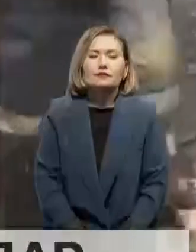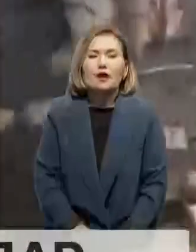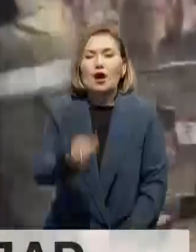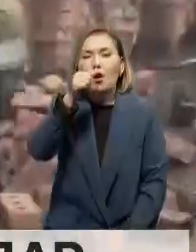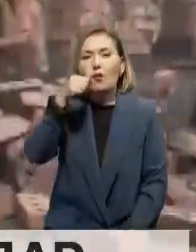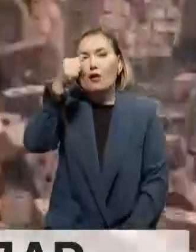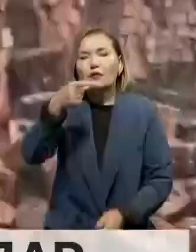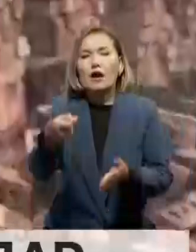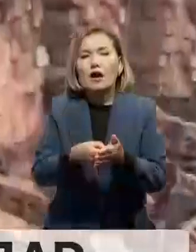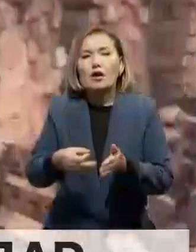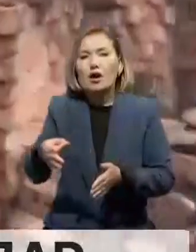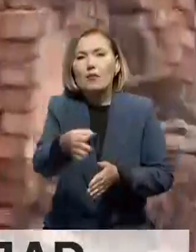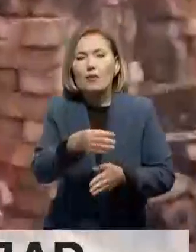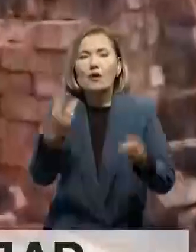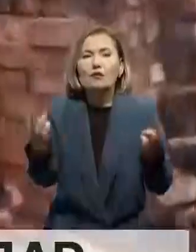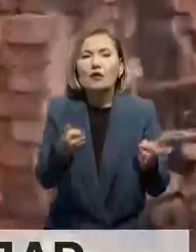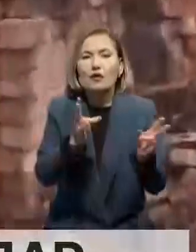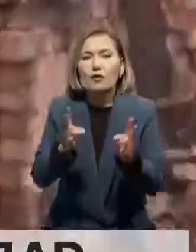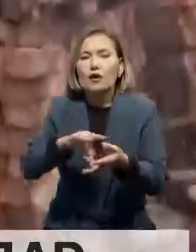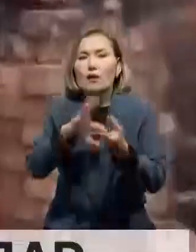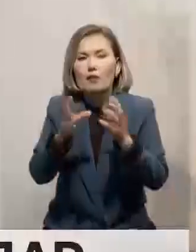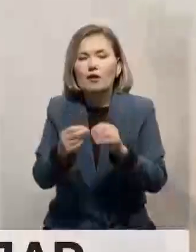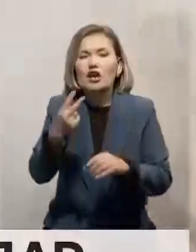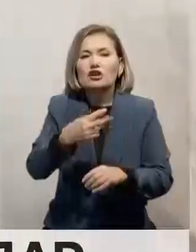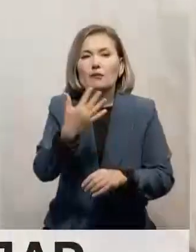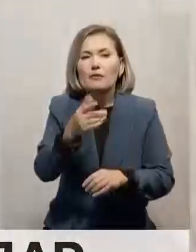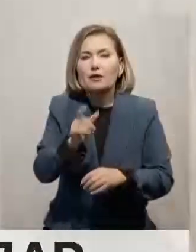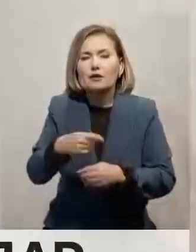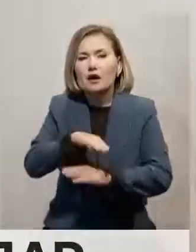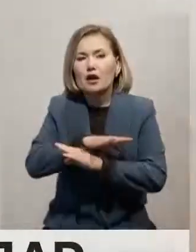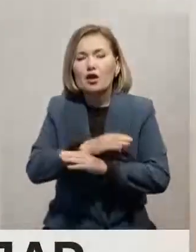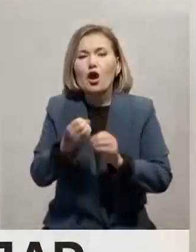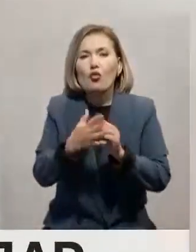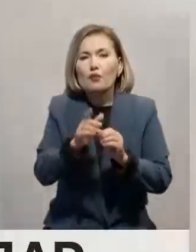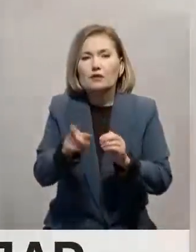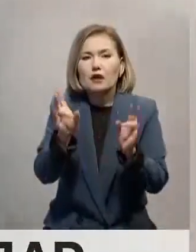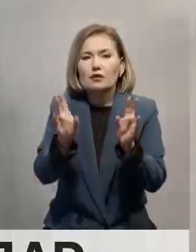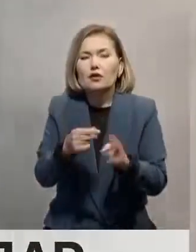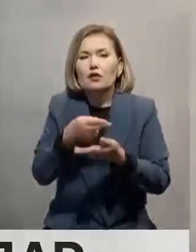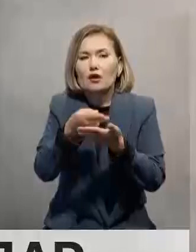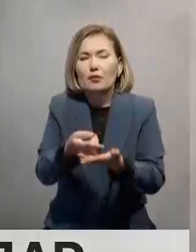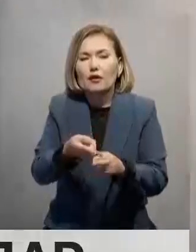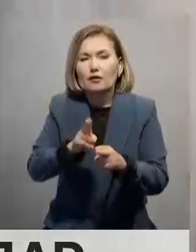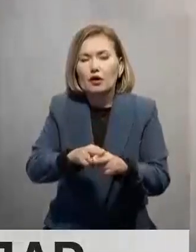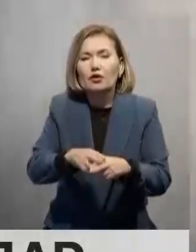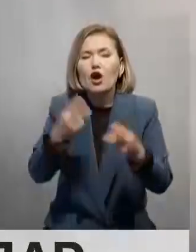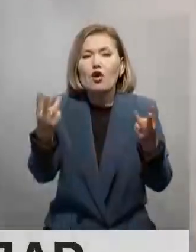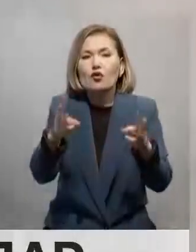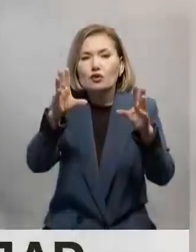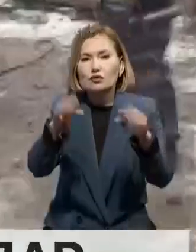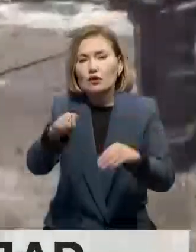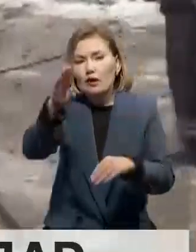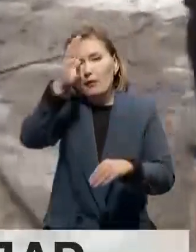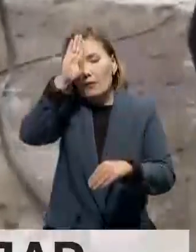Өткен жылы Қарағанды облысында тілсіз жаудың салдарынан 25 адам көз жұмды. Тағы 15-нің күйік шалған. Өрт сөндіруші Сырым Балпан солардың басым